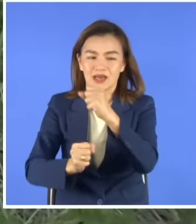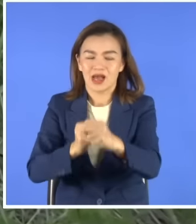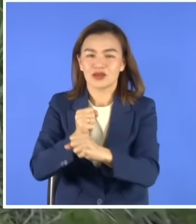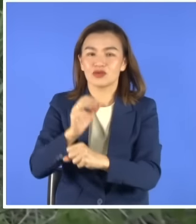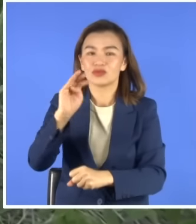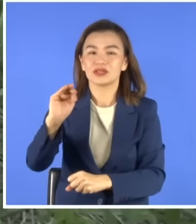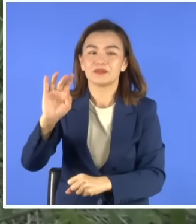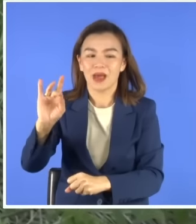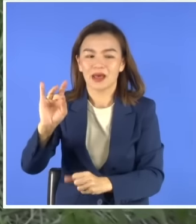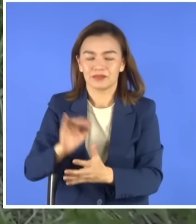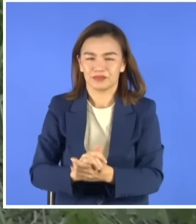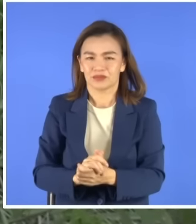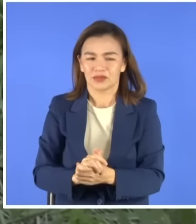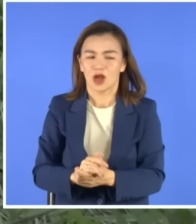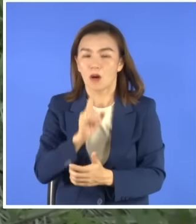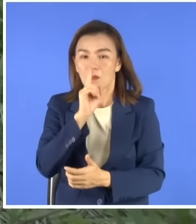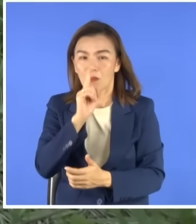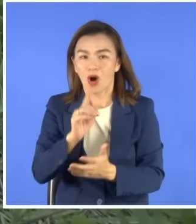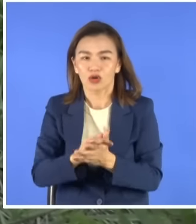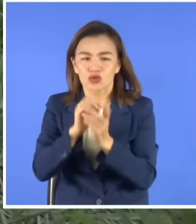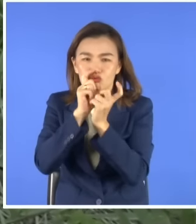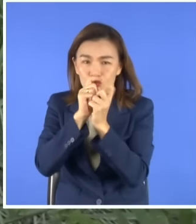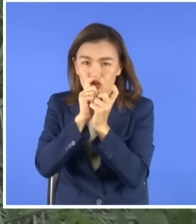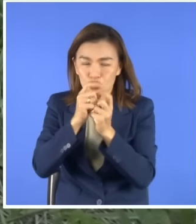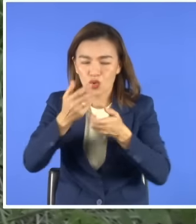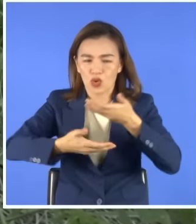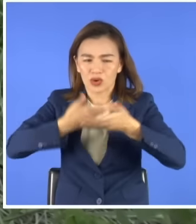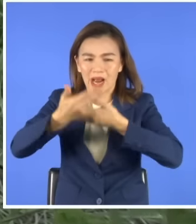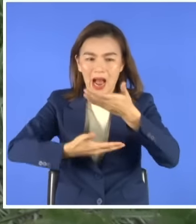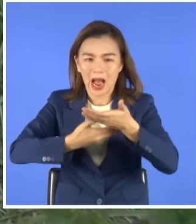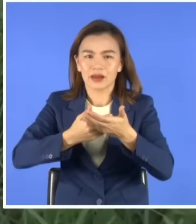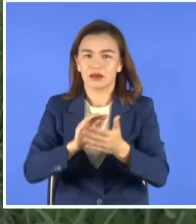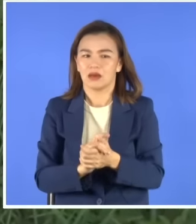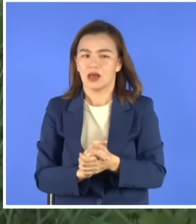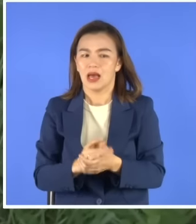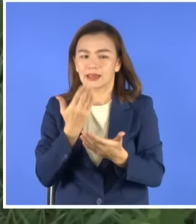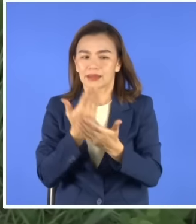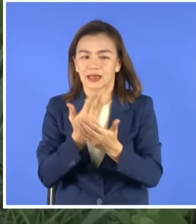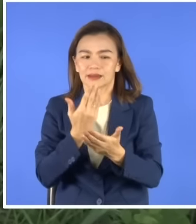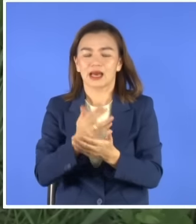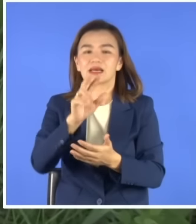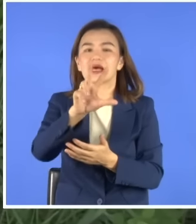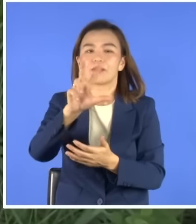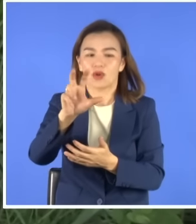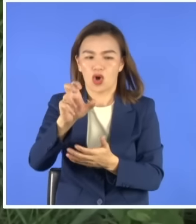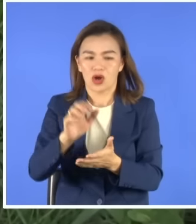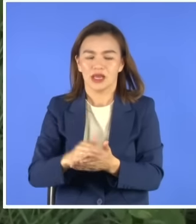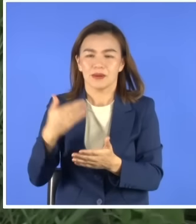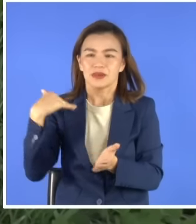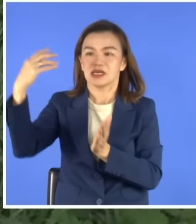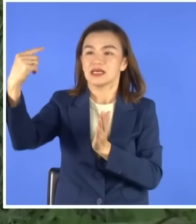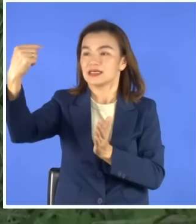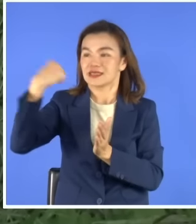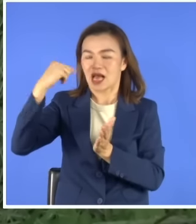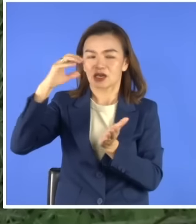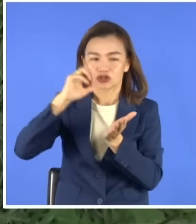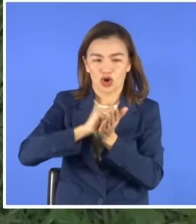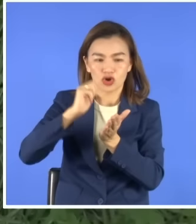หูยรู้มยหนูนาเนี่ยมันขายดีน่ะขายได้ทีโลนึงเี่ 300บาทแล้วลูกค้าเนี่ยจองออเดอร์ล่วงหน้าด้วยค่ะมีเป็น